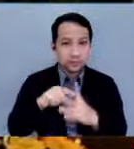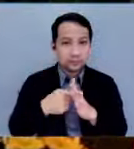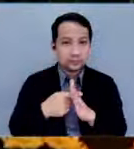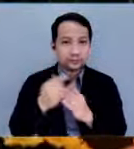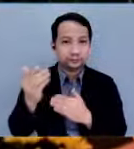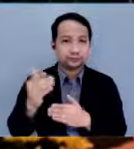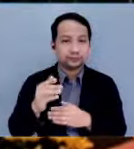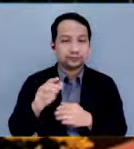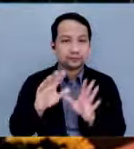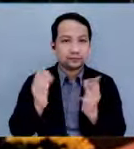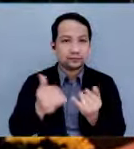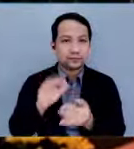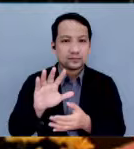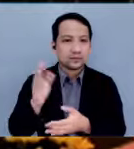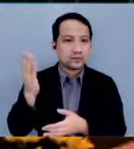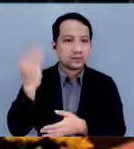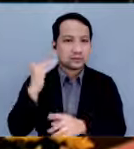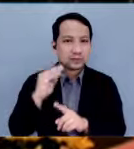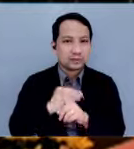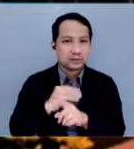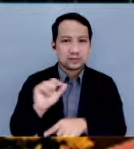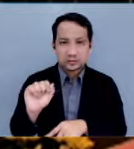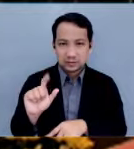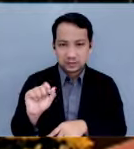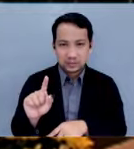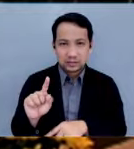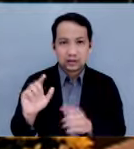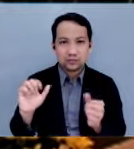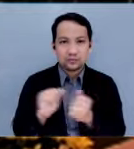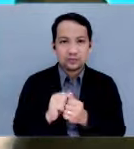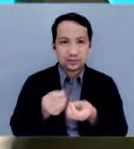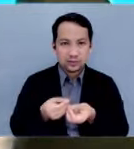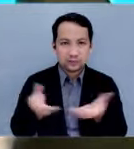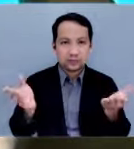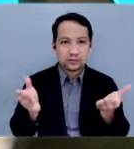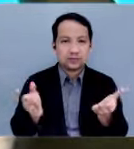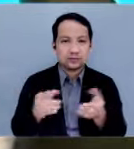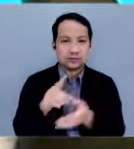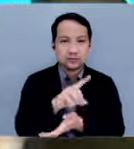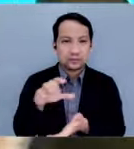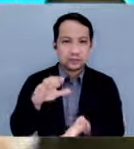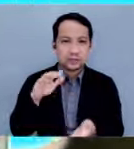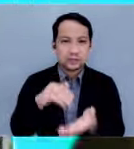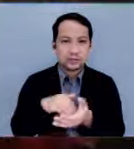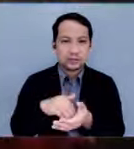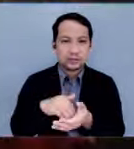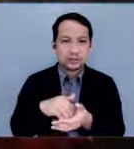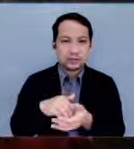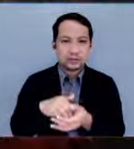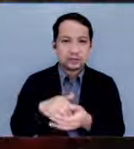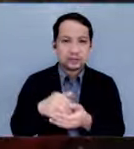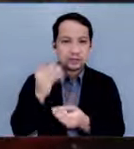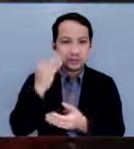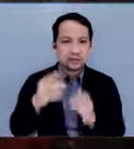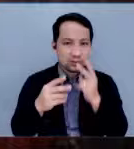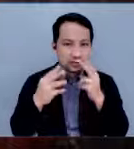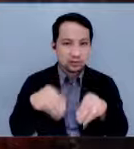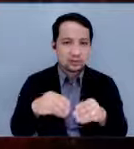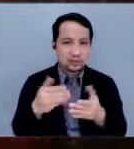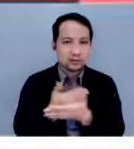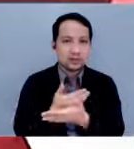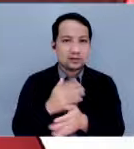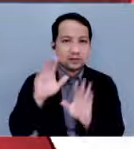5 panalo nitong March 11, kung saan namimigay sila ng 100,000 pesos araw-araw. Mapapanood na rin tuwing Linggo